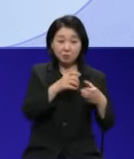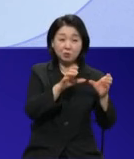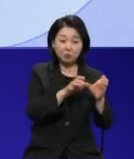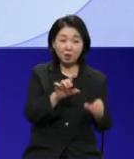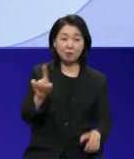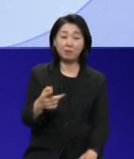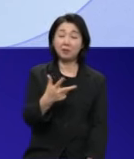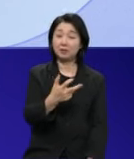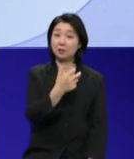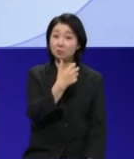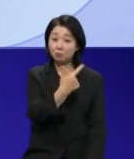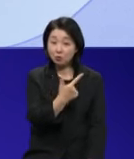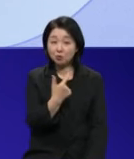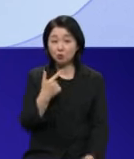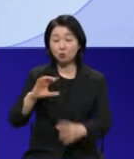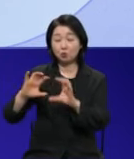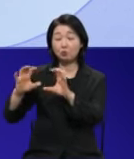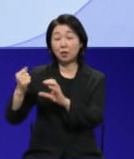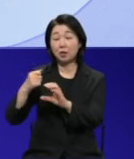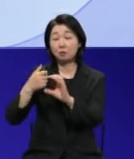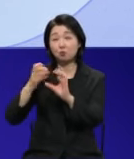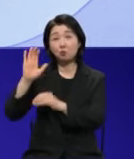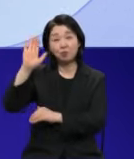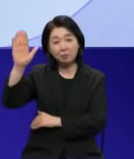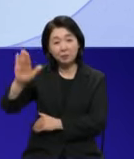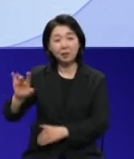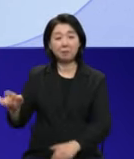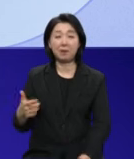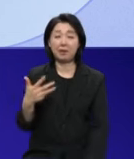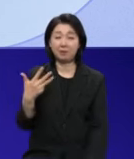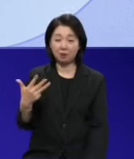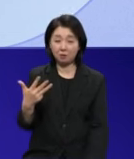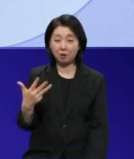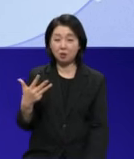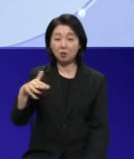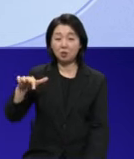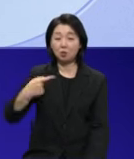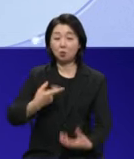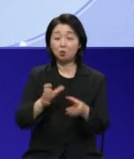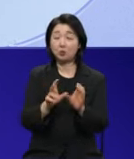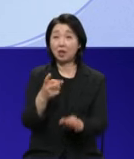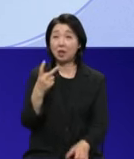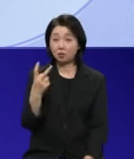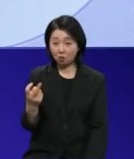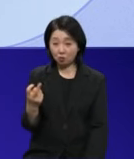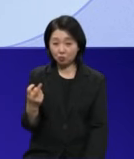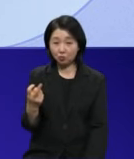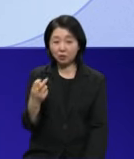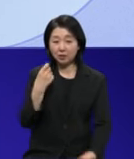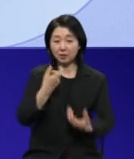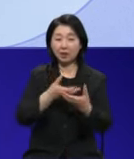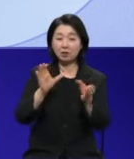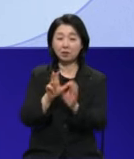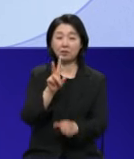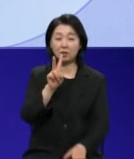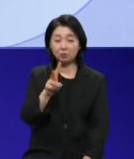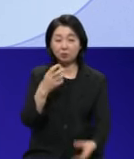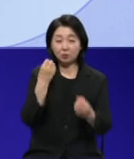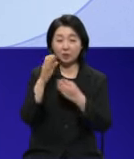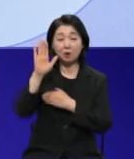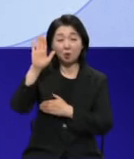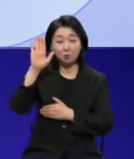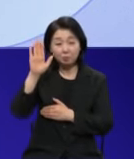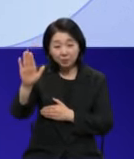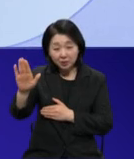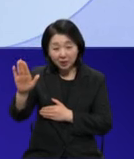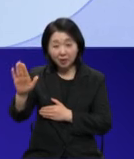10석 국민의 임과 국민의 미래가 108석 조국 혁 신당이 12석 개혁 신당이 두석 새로운 미래